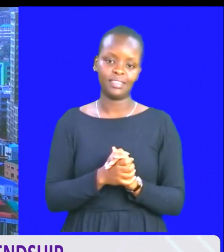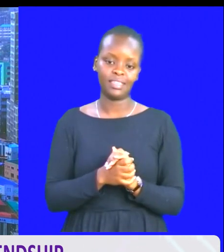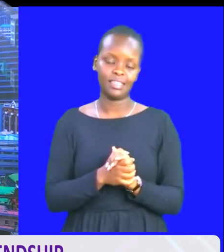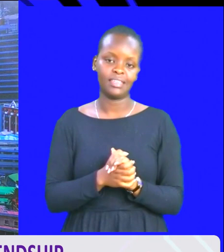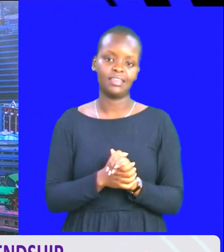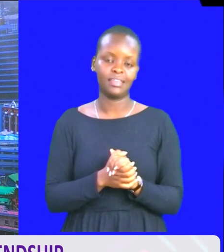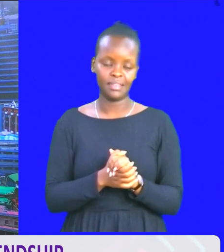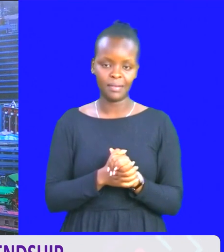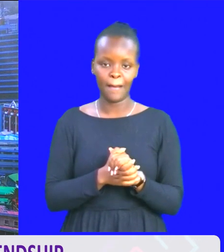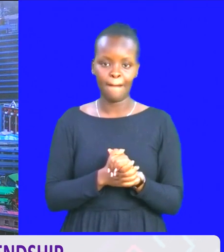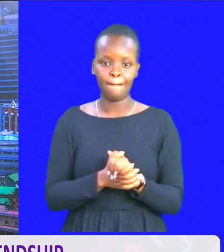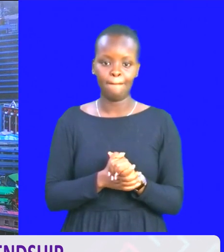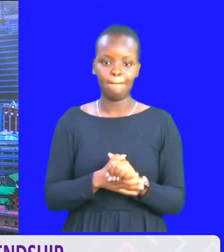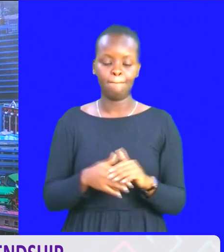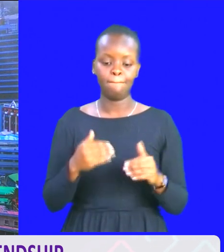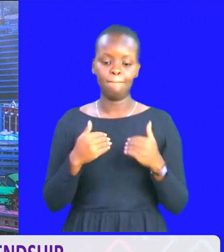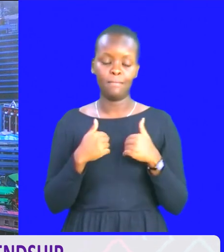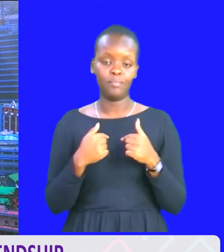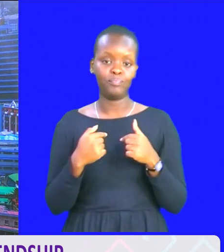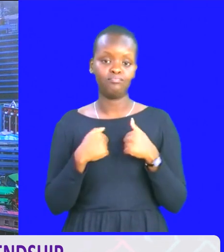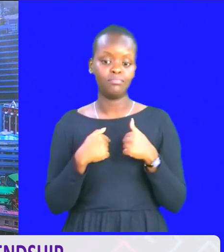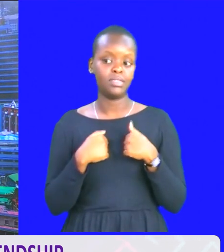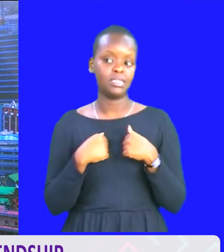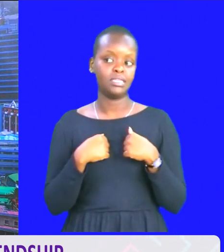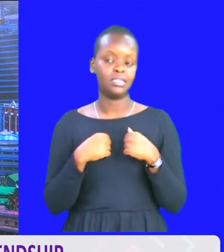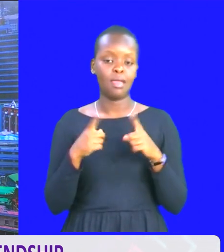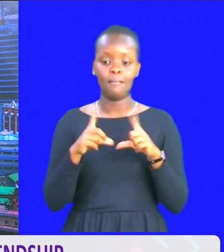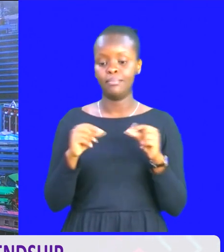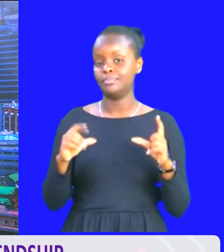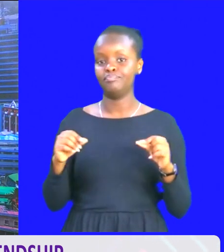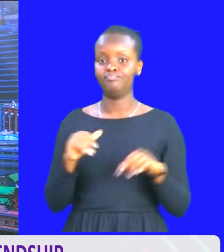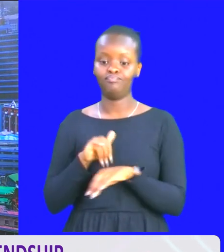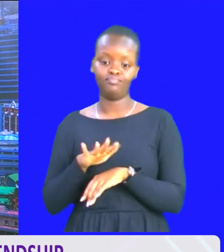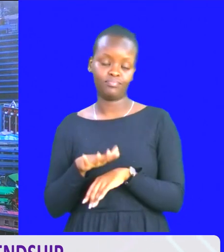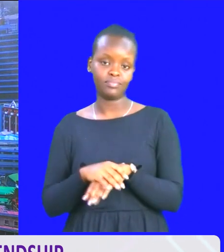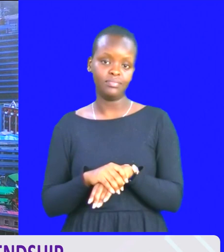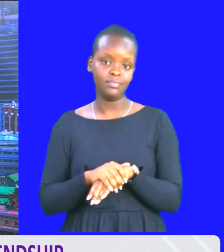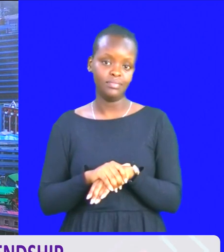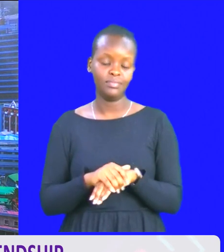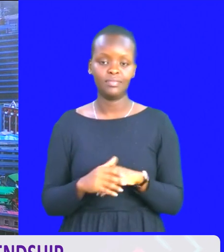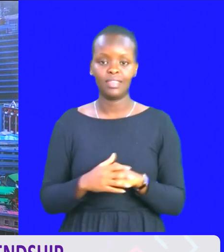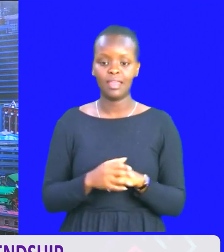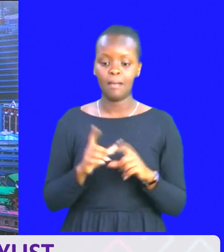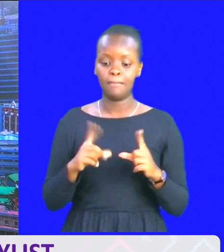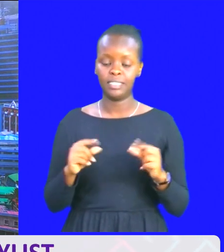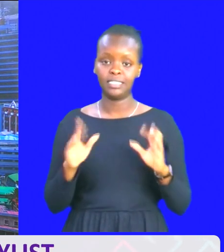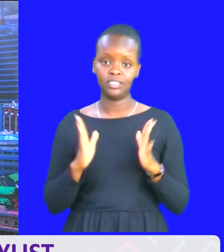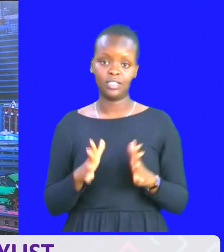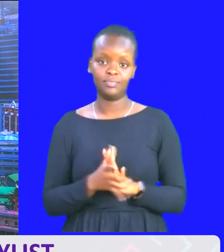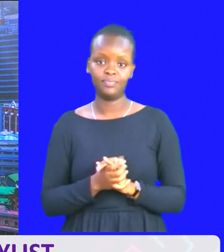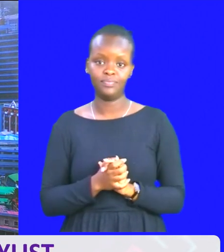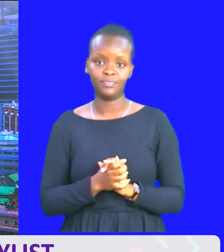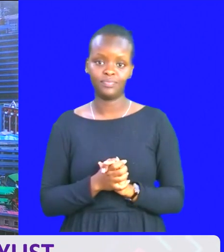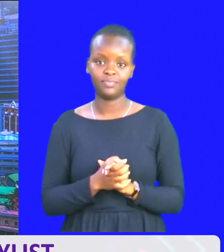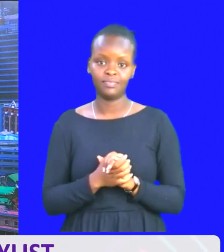me, yeah? I'm just a messenger. Take the message. Don't beat the messenger. But all about, that is what we're talking about tonight. Talking about